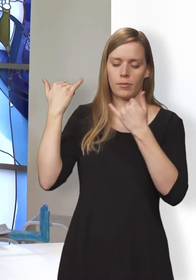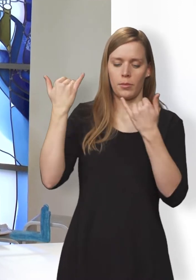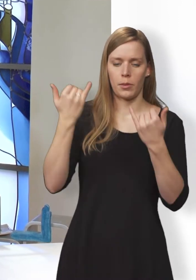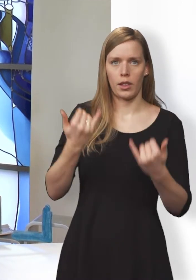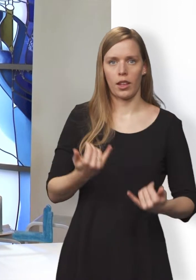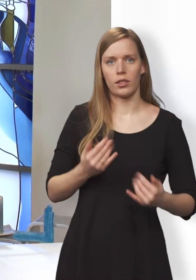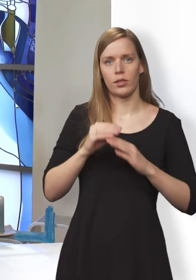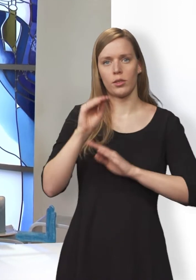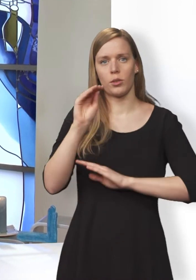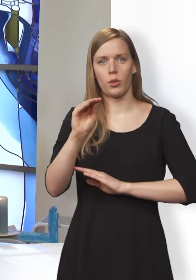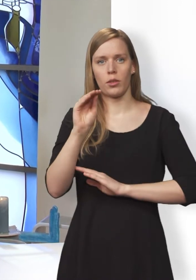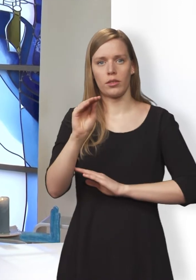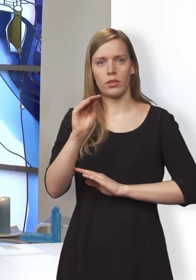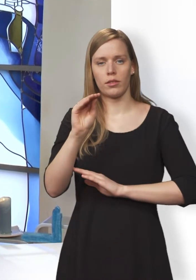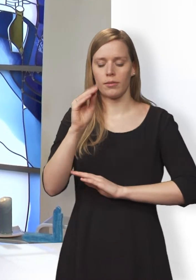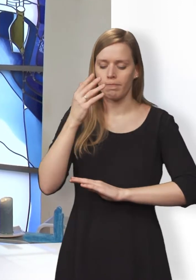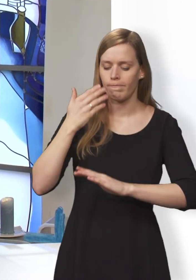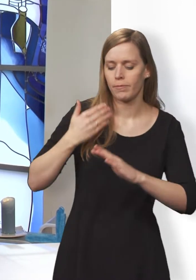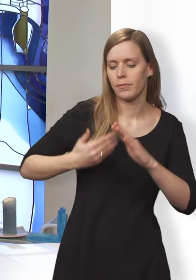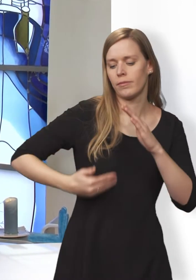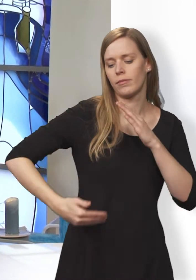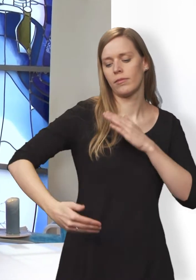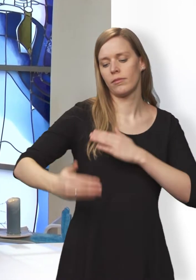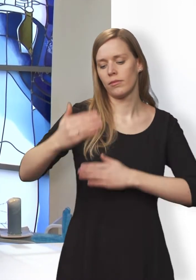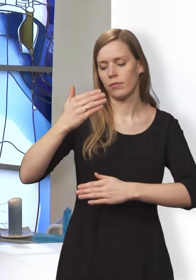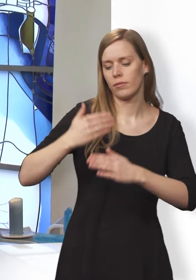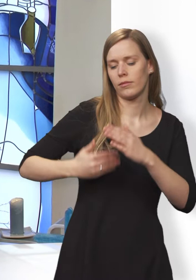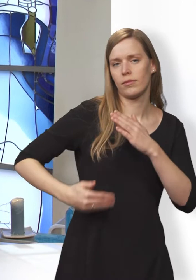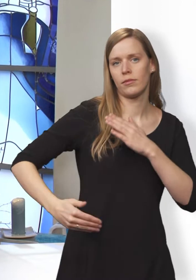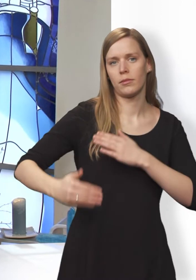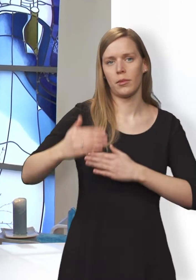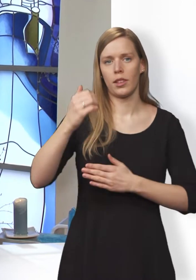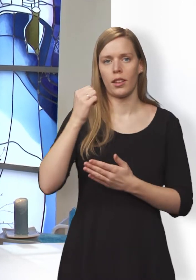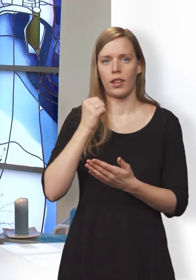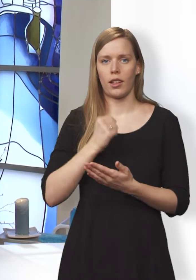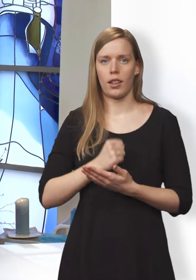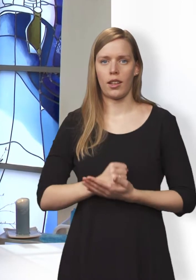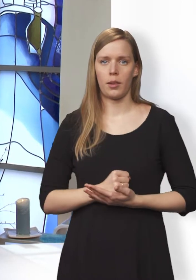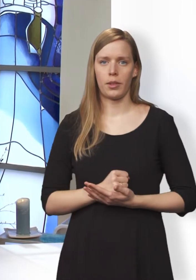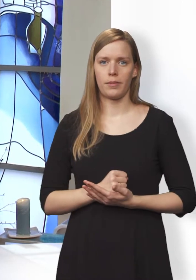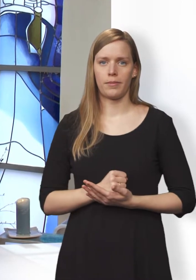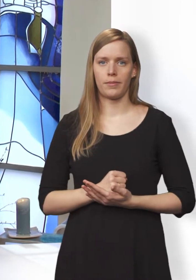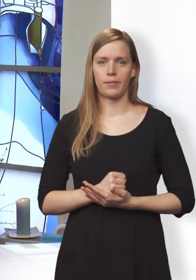anfang so auch jetzt und alle zeit und von ewigkeit zu ewigkeit